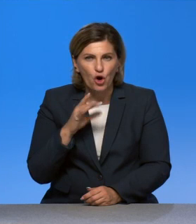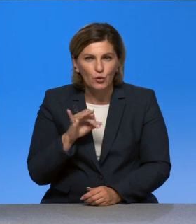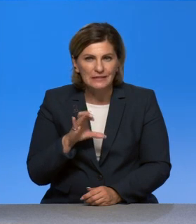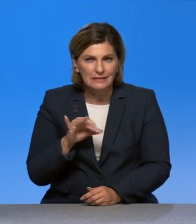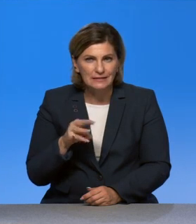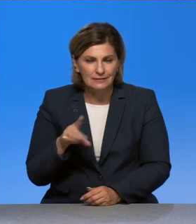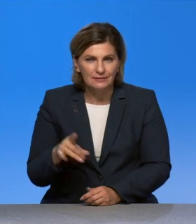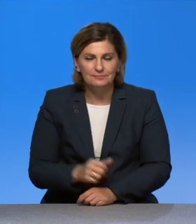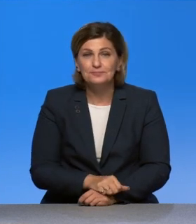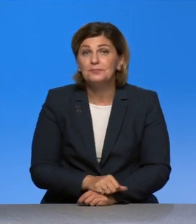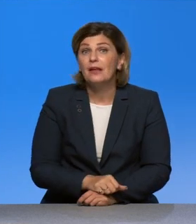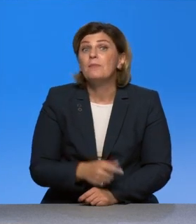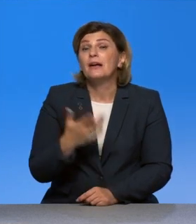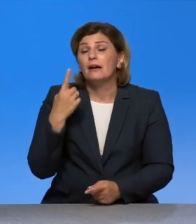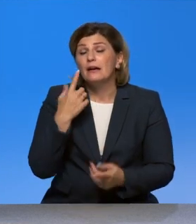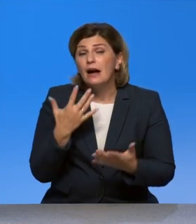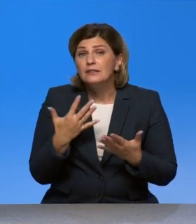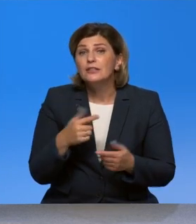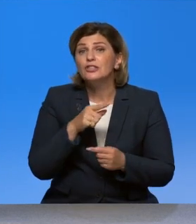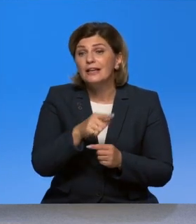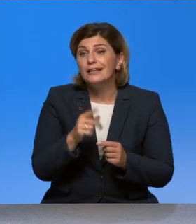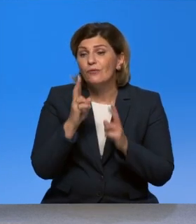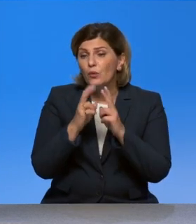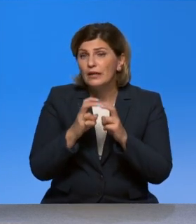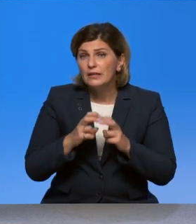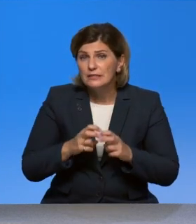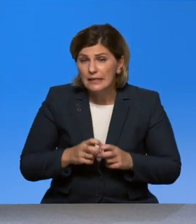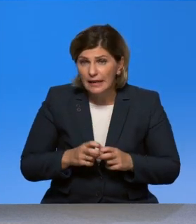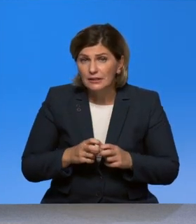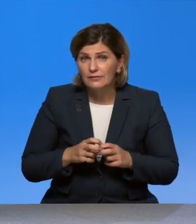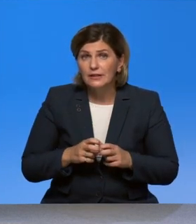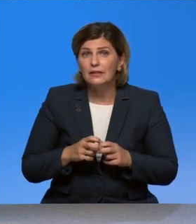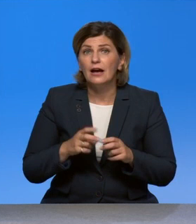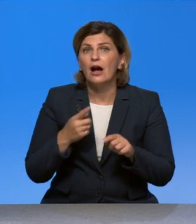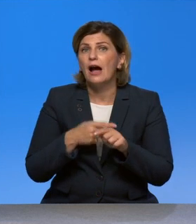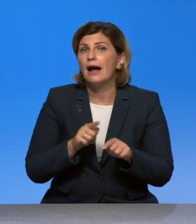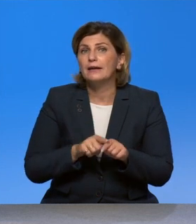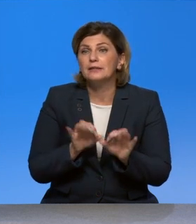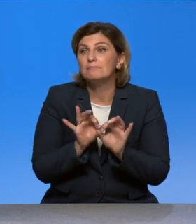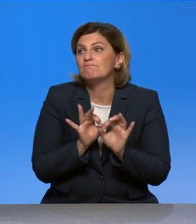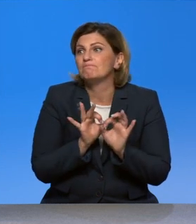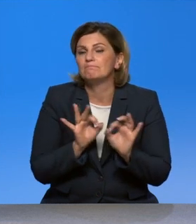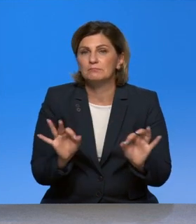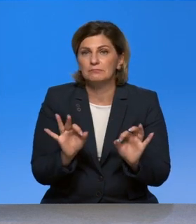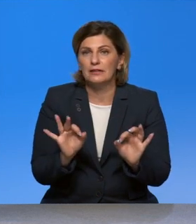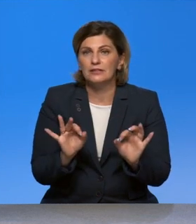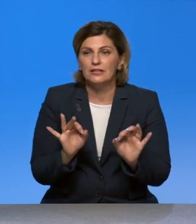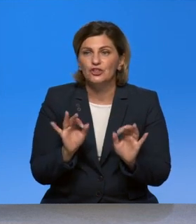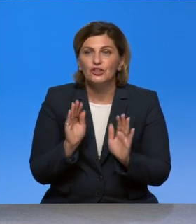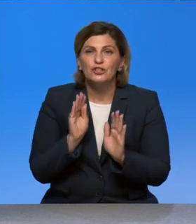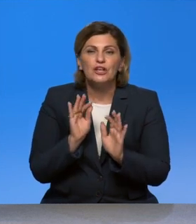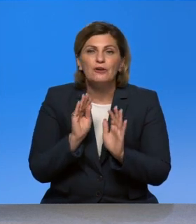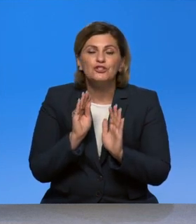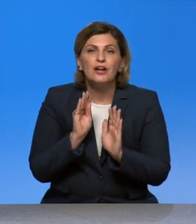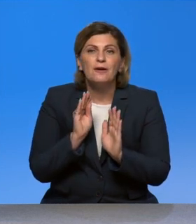да. Конечно, его исследования, вы абсолютно правы, это потрясающий вклад в то,